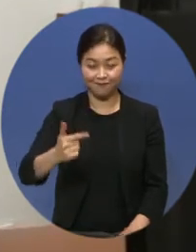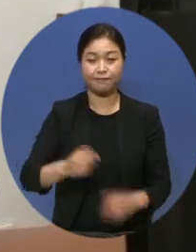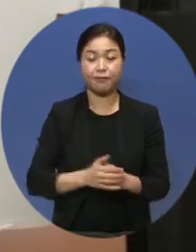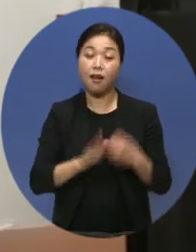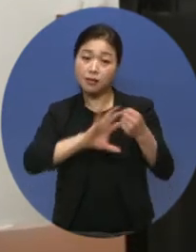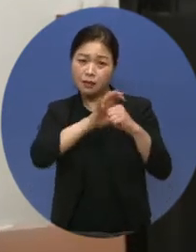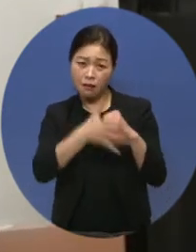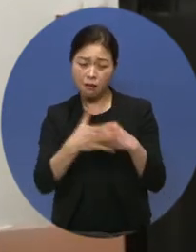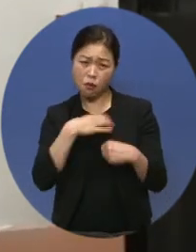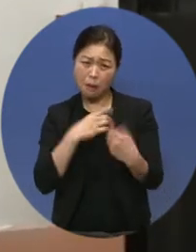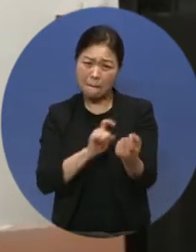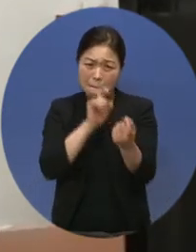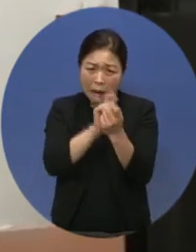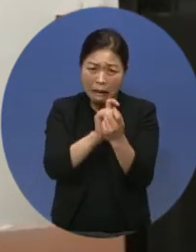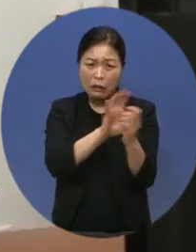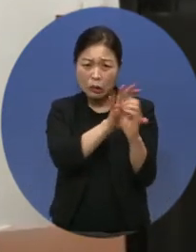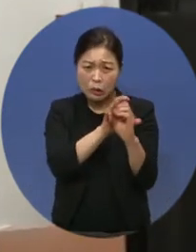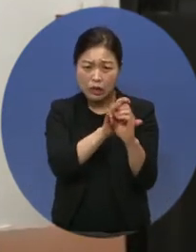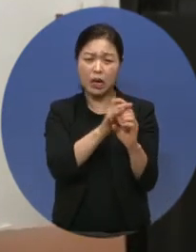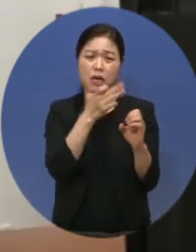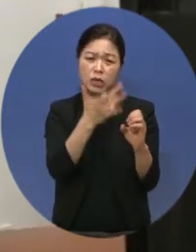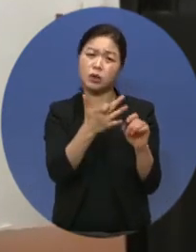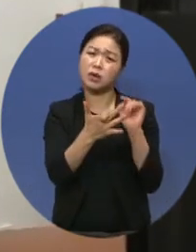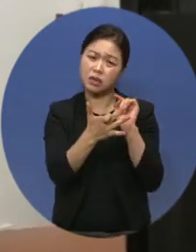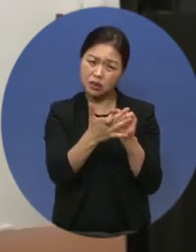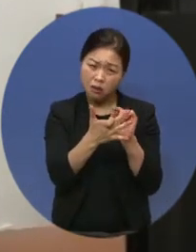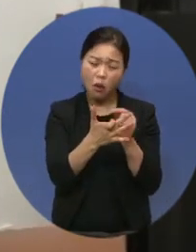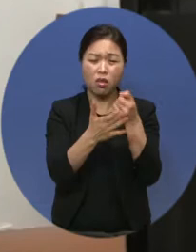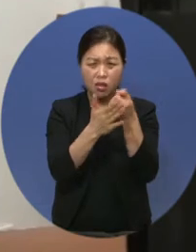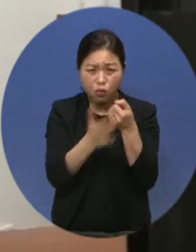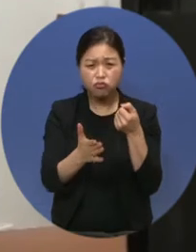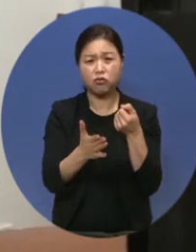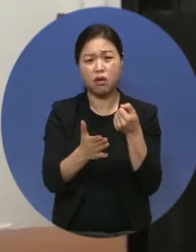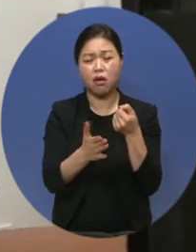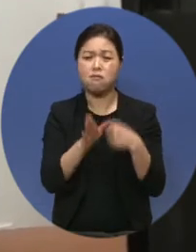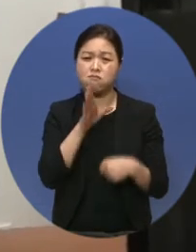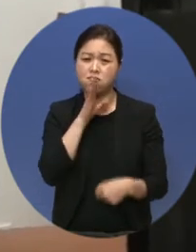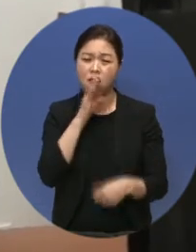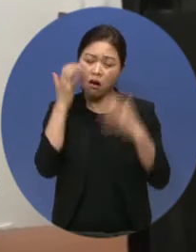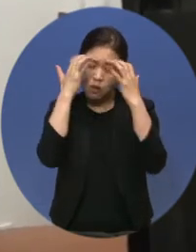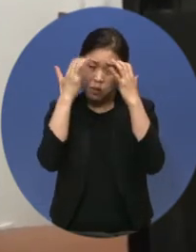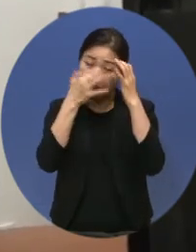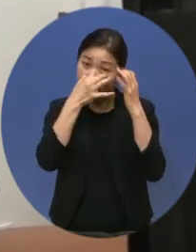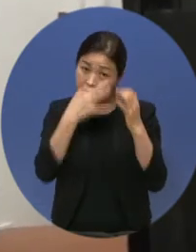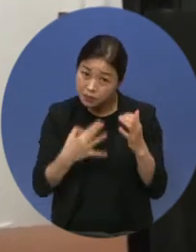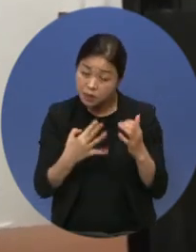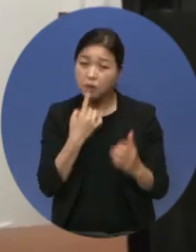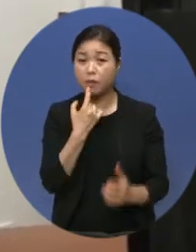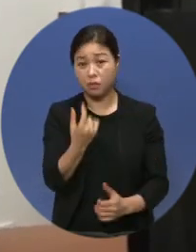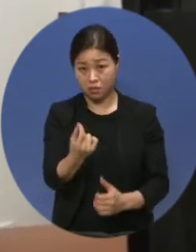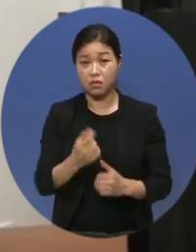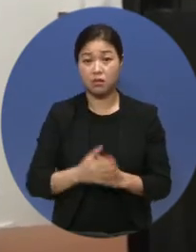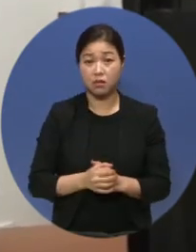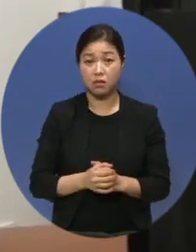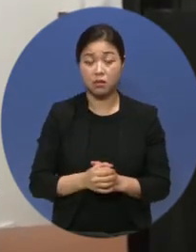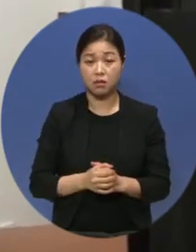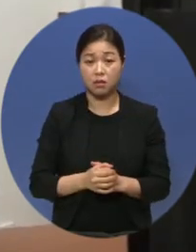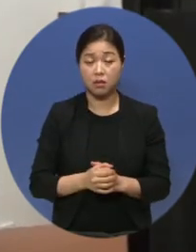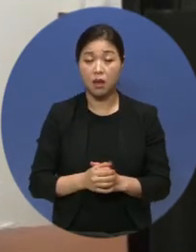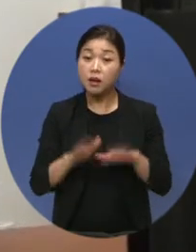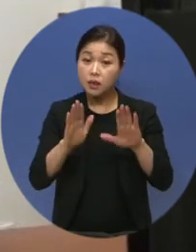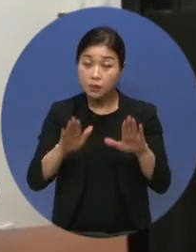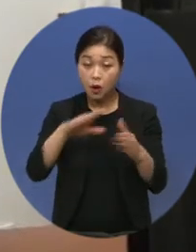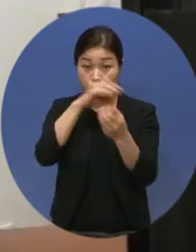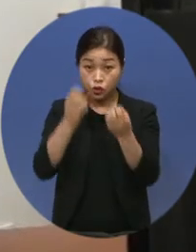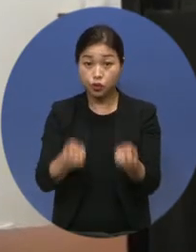팬덤의 현상인 코로나19 바이러스 영향으로 인해 얼마나 부채인 것이죠. 이번 민족의